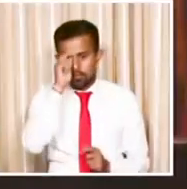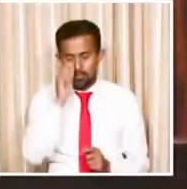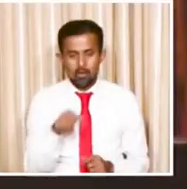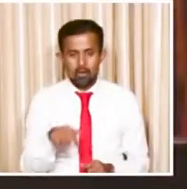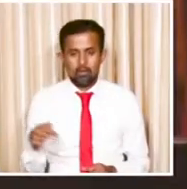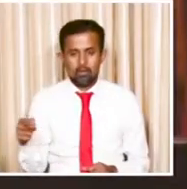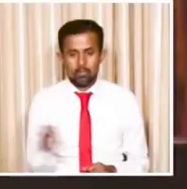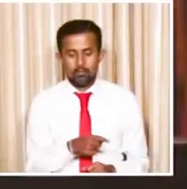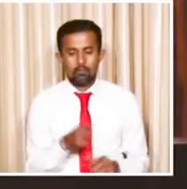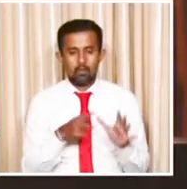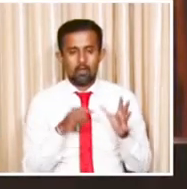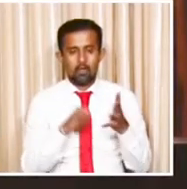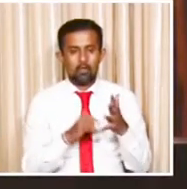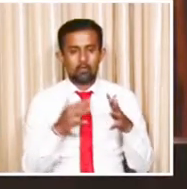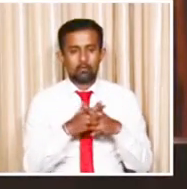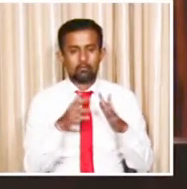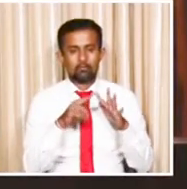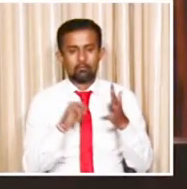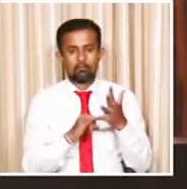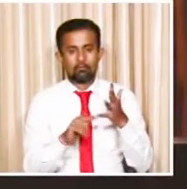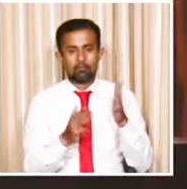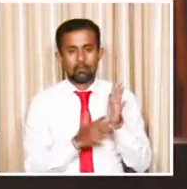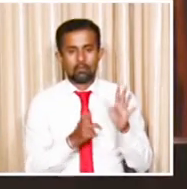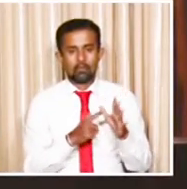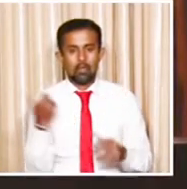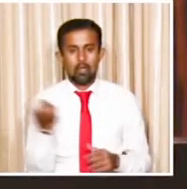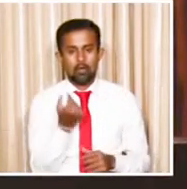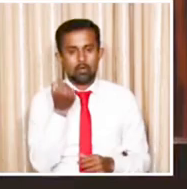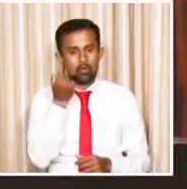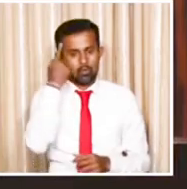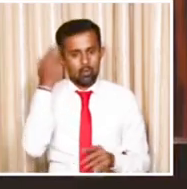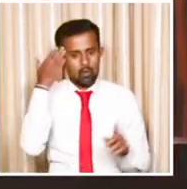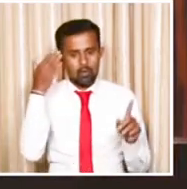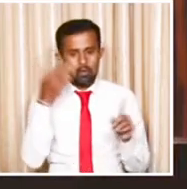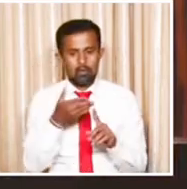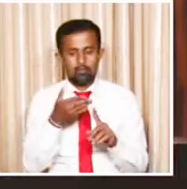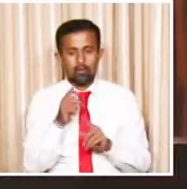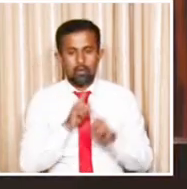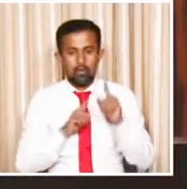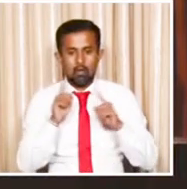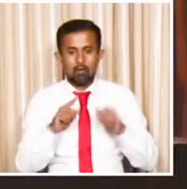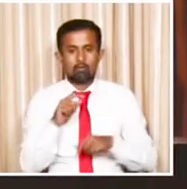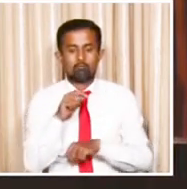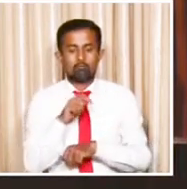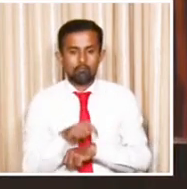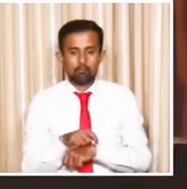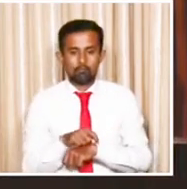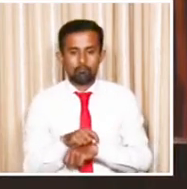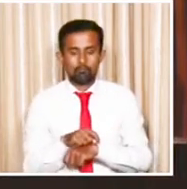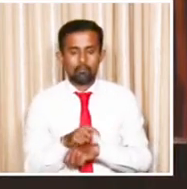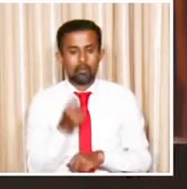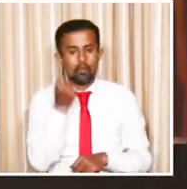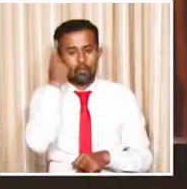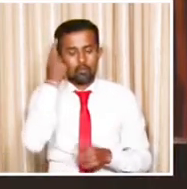අද දවසේ මේ අස්වැසුම නව යෝජනා ක්‍රමය පිළිබඳව සාකච්ඡා කරන අවස්ථාවේ